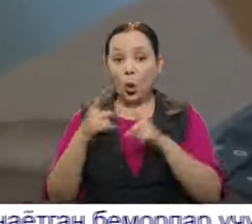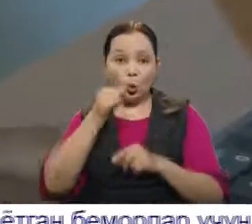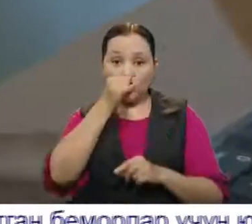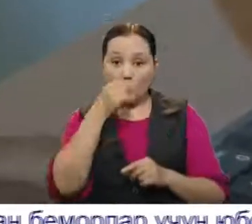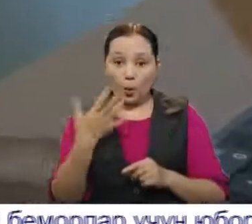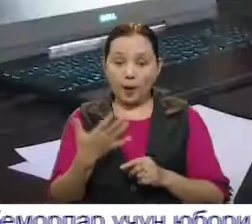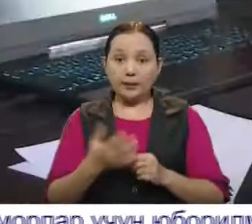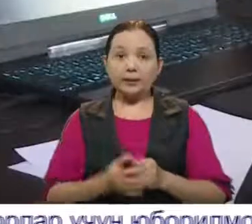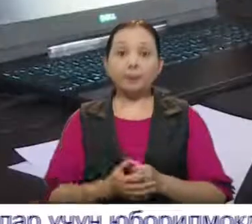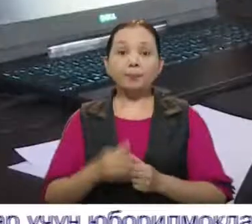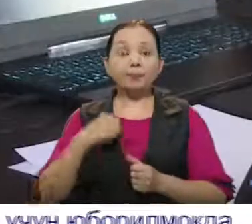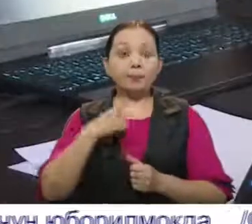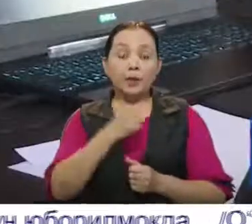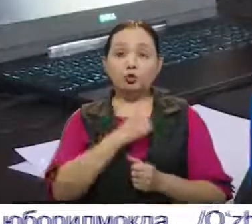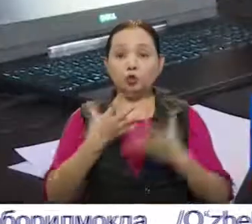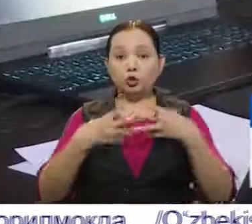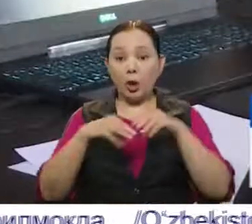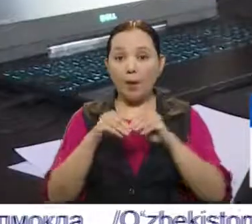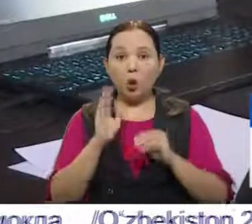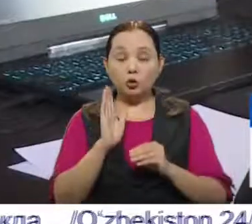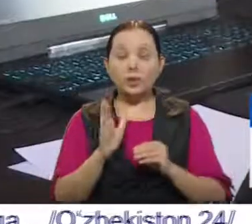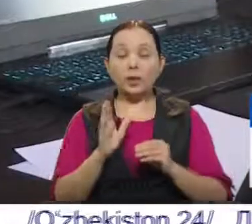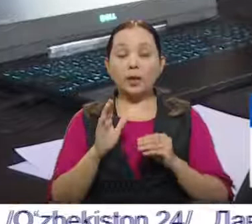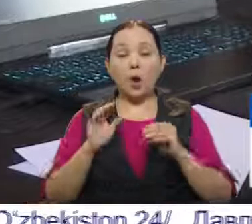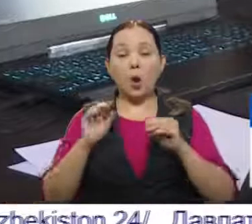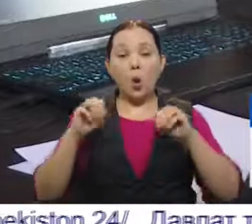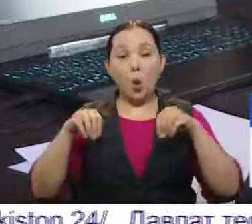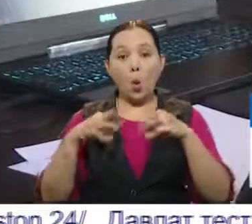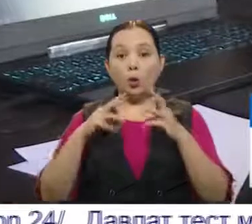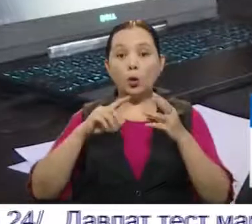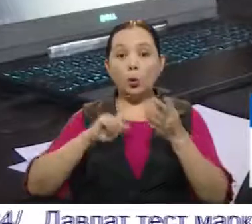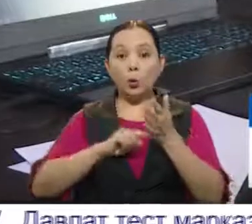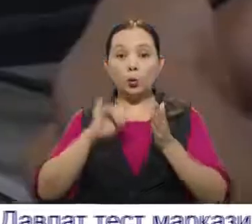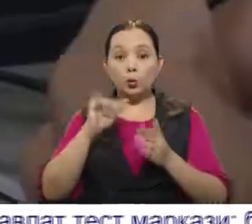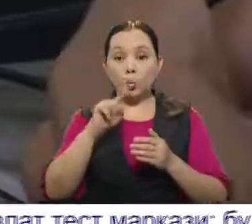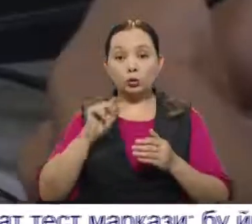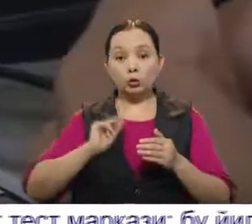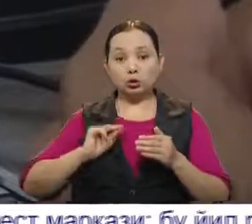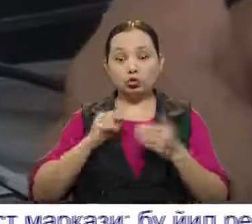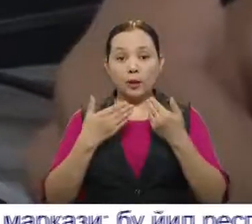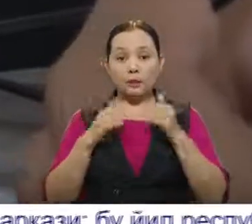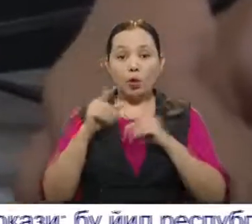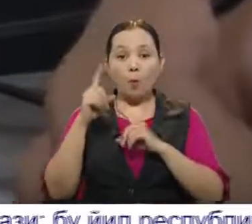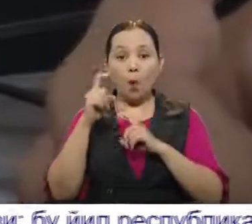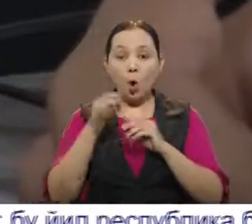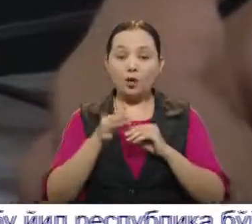olmaydi. O'zimizning jamoamiz bilan onless.uz tizimini ishlab chiqdik. Buxoro